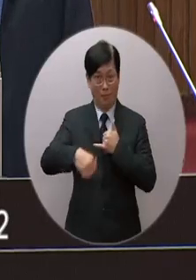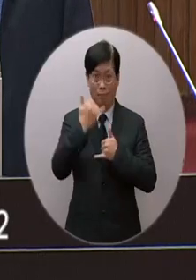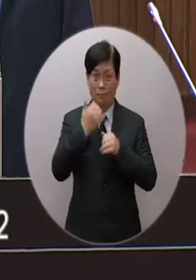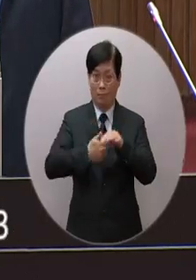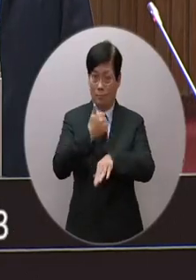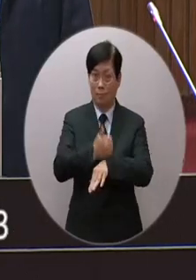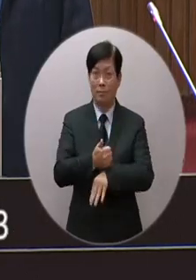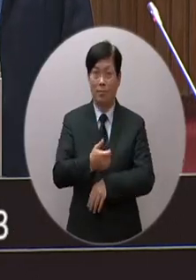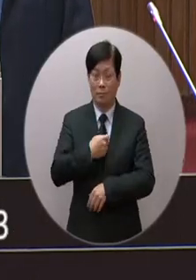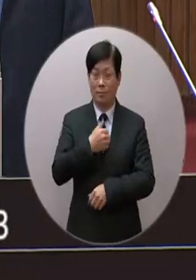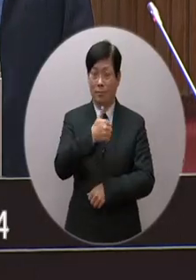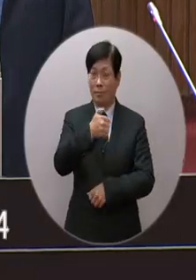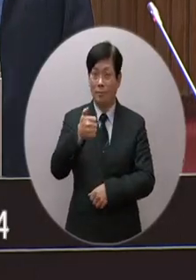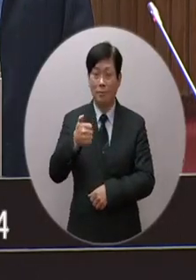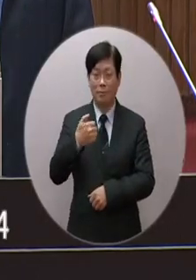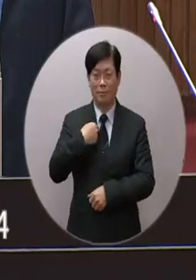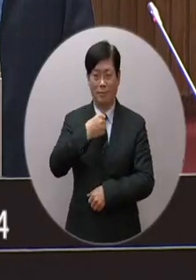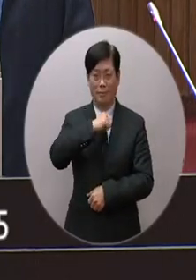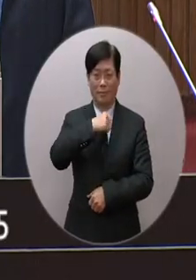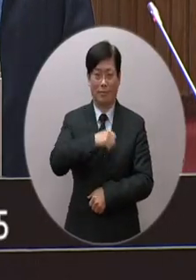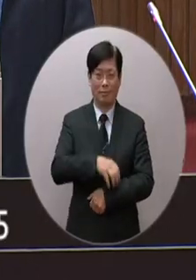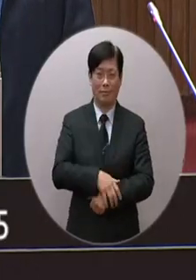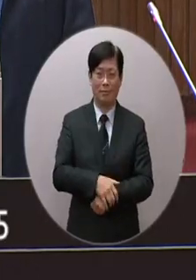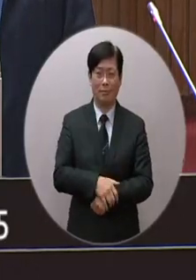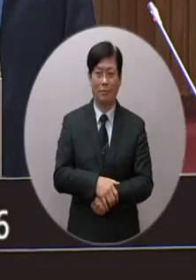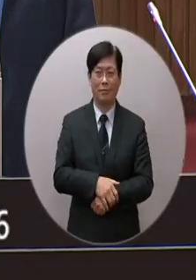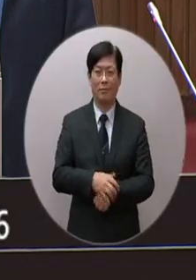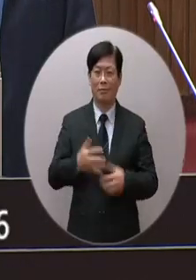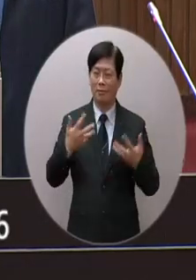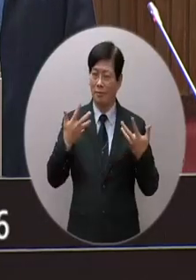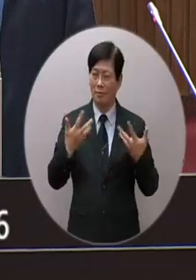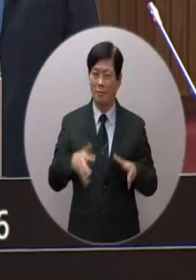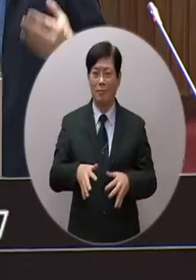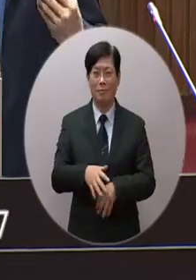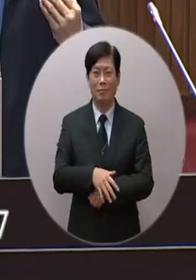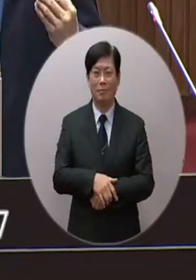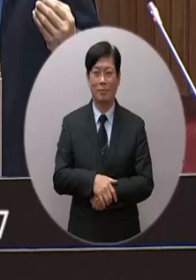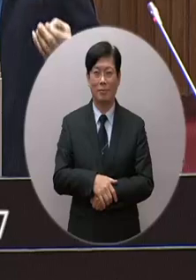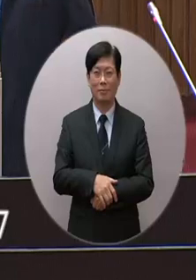伫遮，我是爱感谢咱台湾真侪